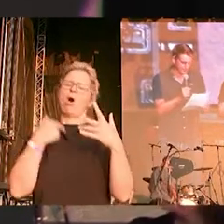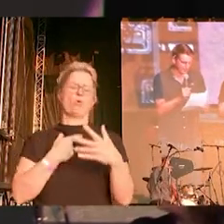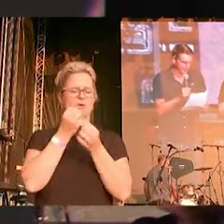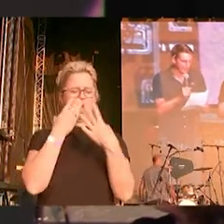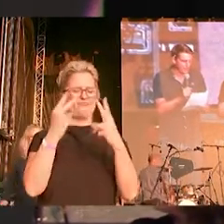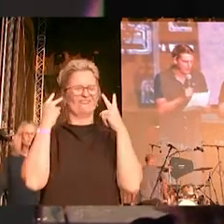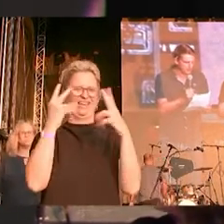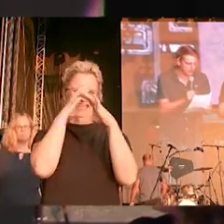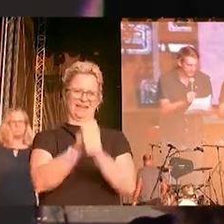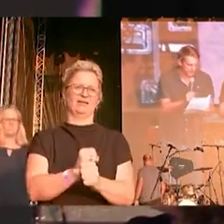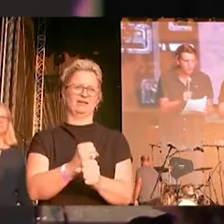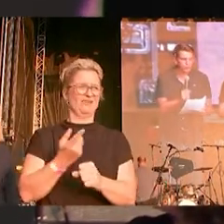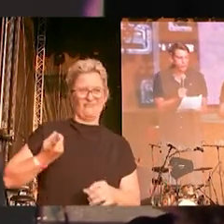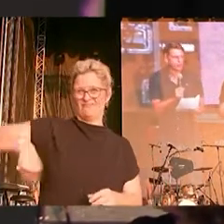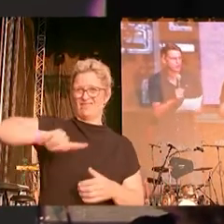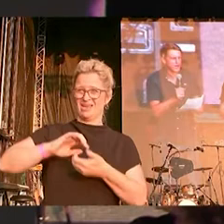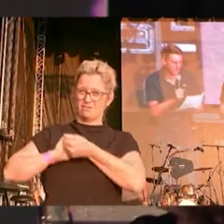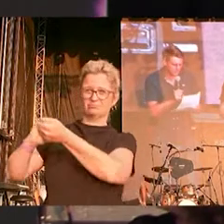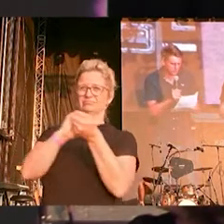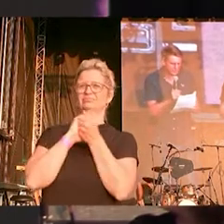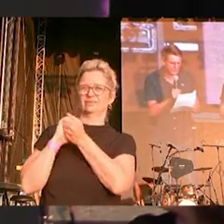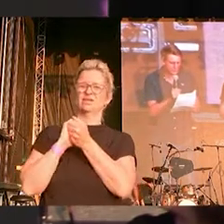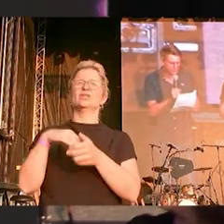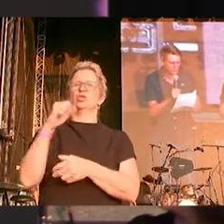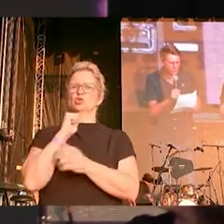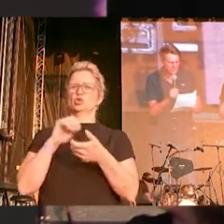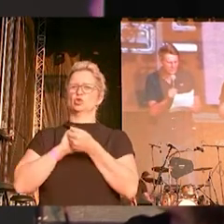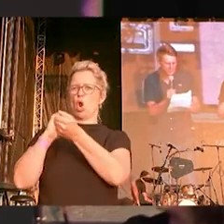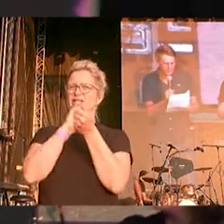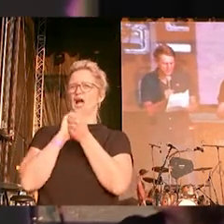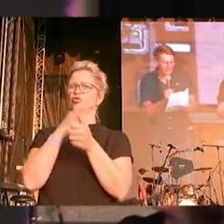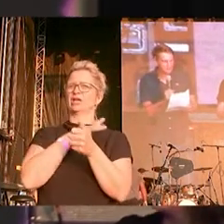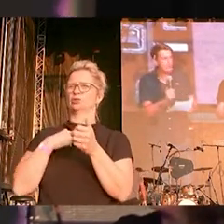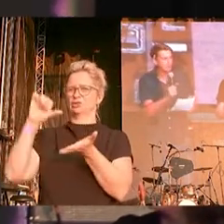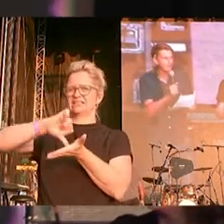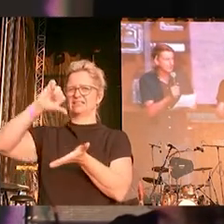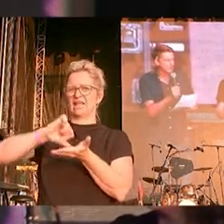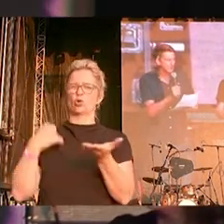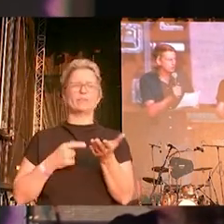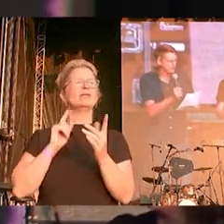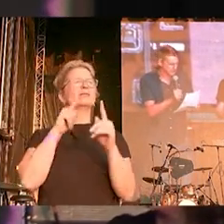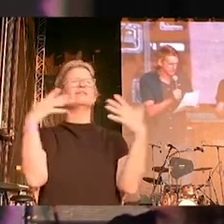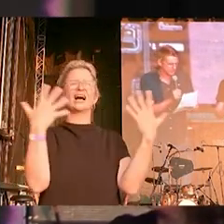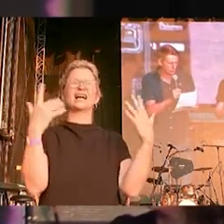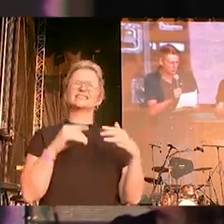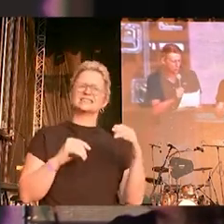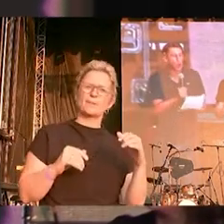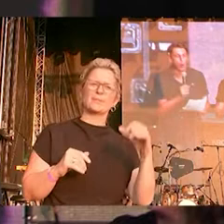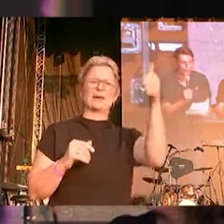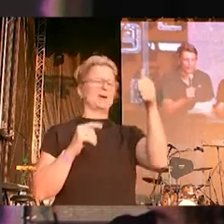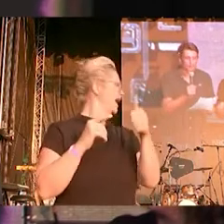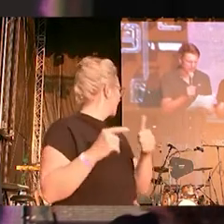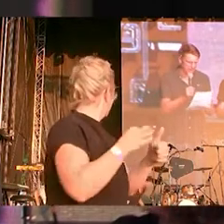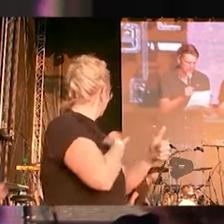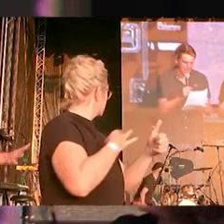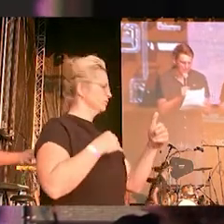Grundsatz. Wir sind ein Zusammenschluss von solidarischen Gesundheitszentren, in denen primäre Gesundheitsversorgung